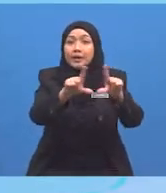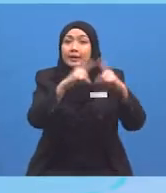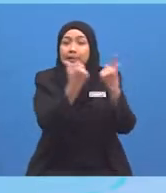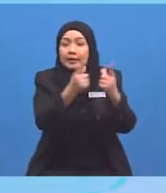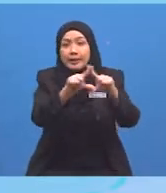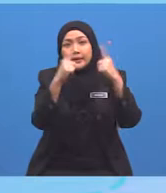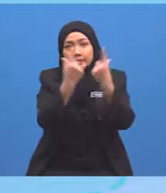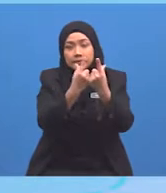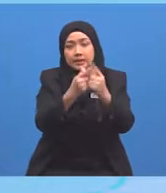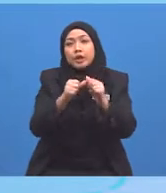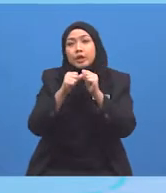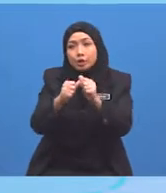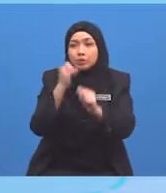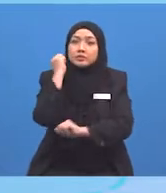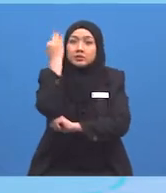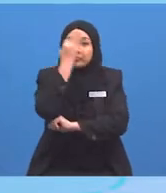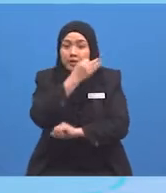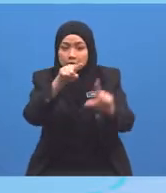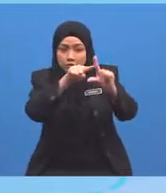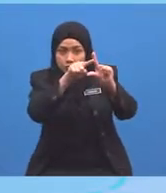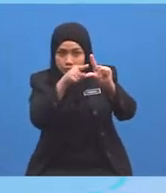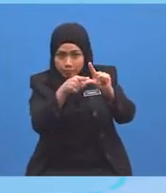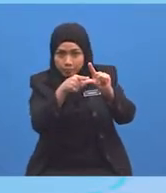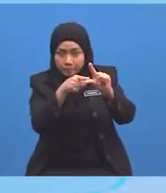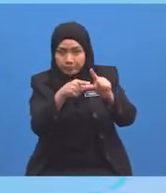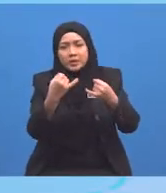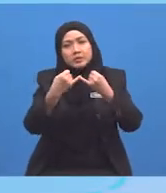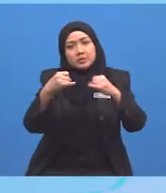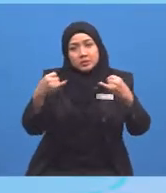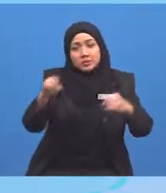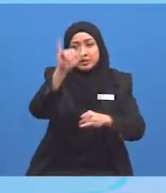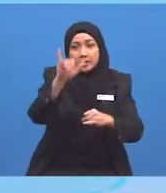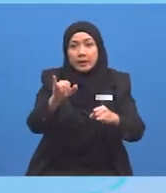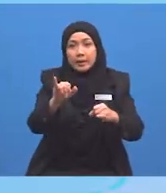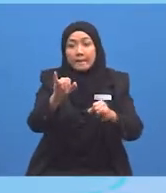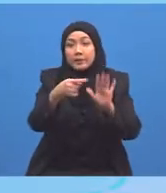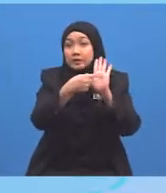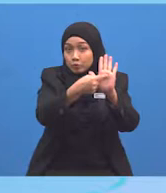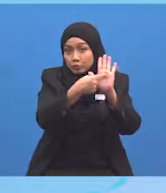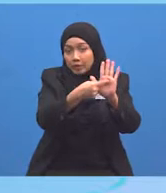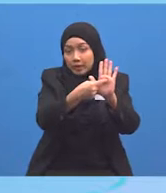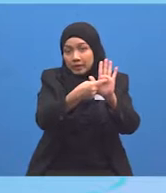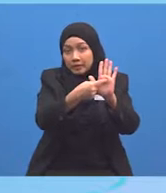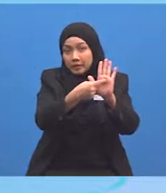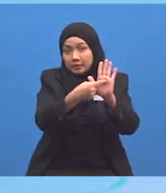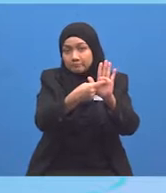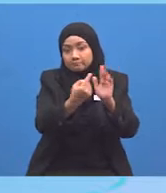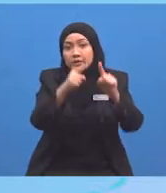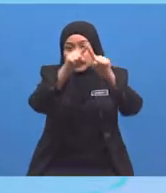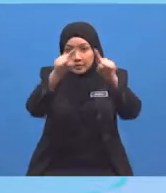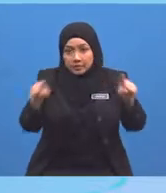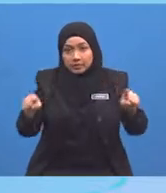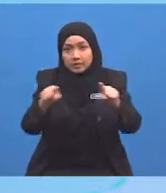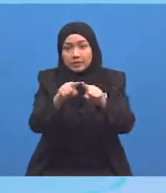mengikut sifat sudut. Jenis segitiga yang pertama adalah